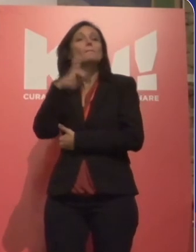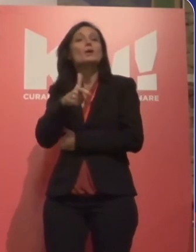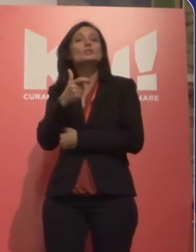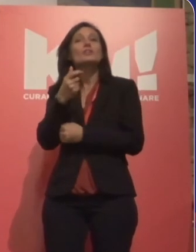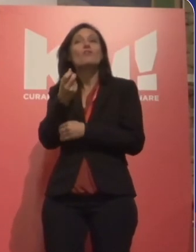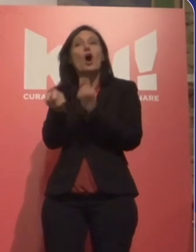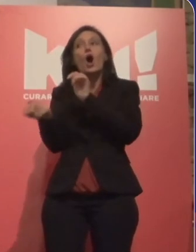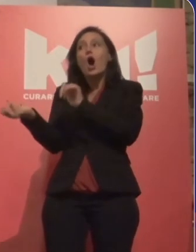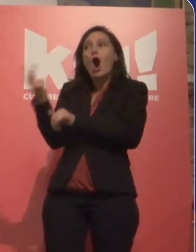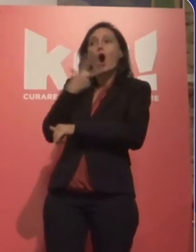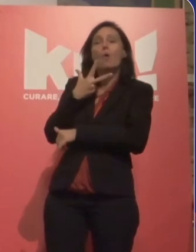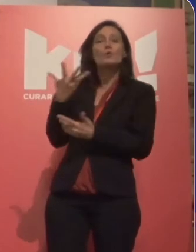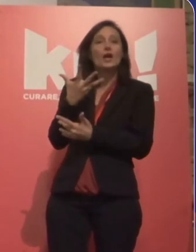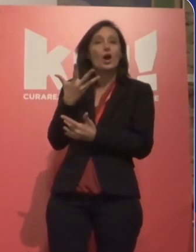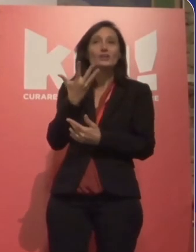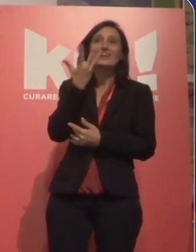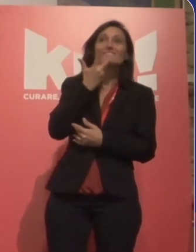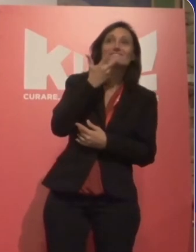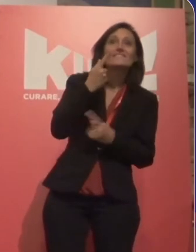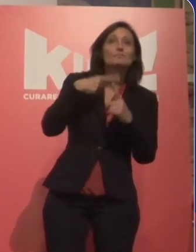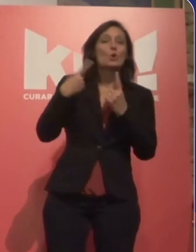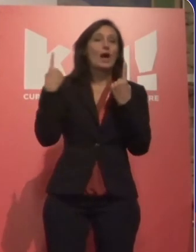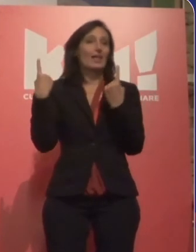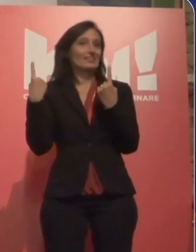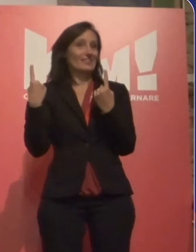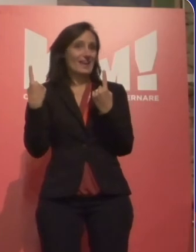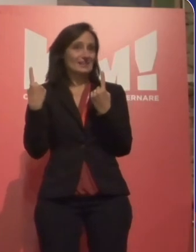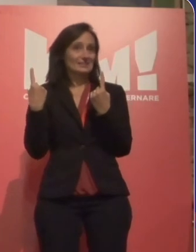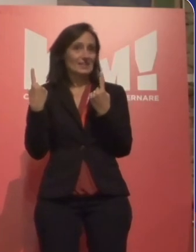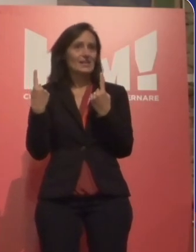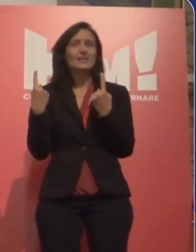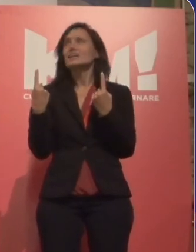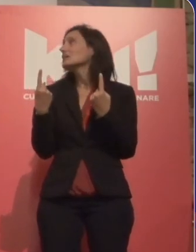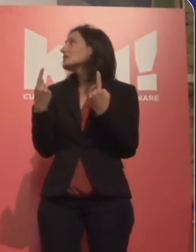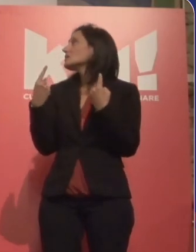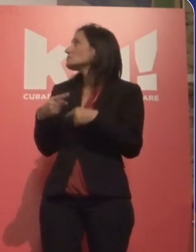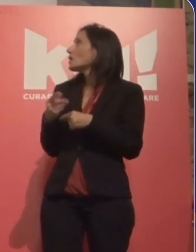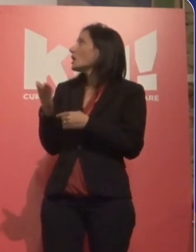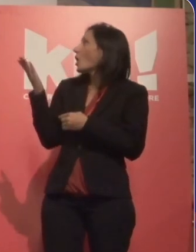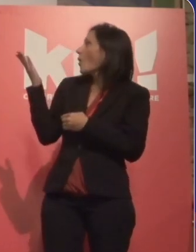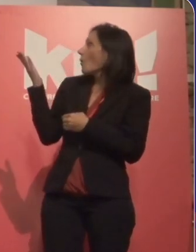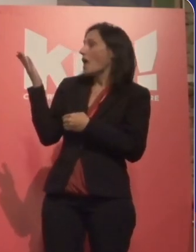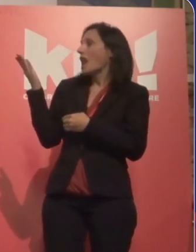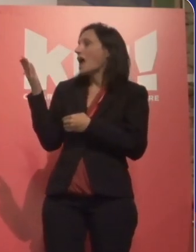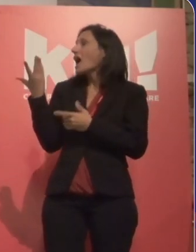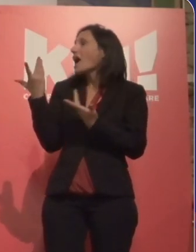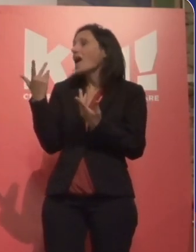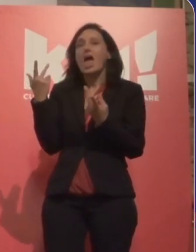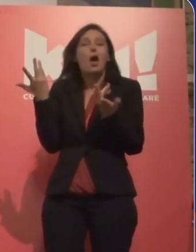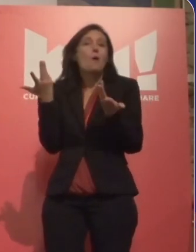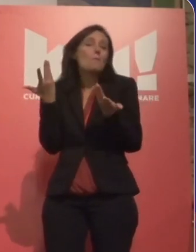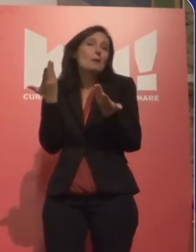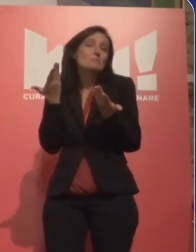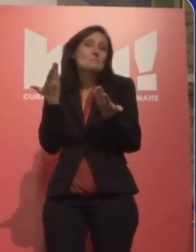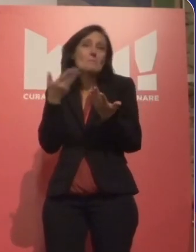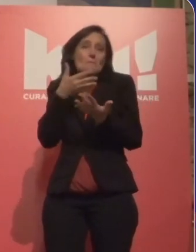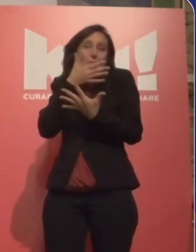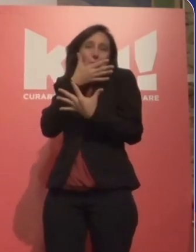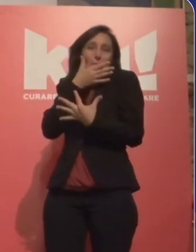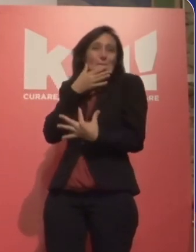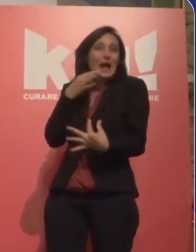però forse anche proprio per questo nella sua autenticità è molto bella perché c'è